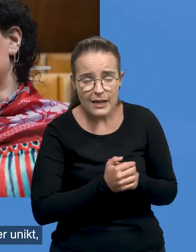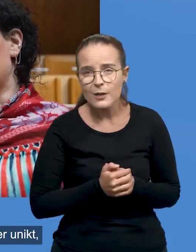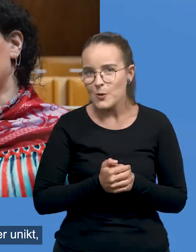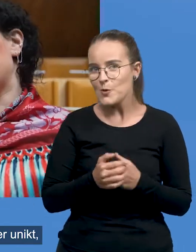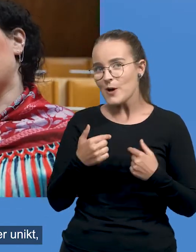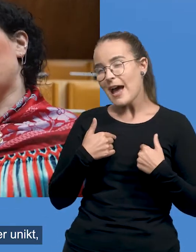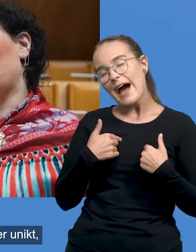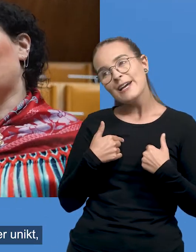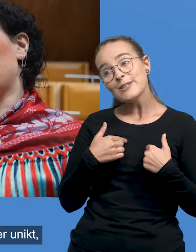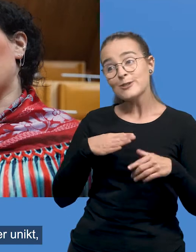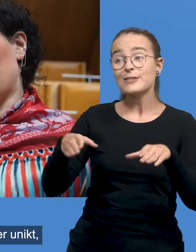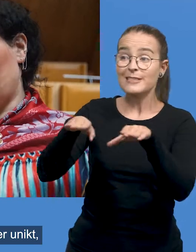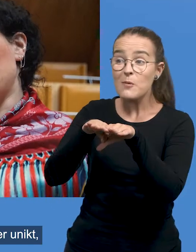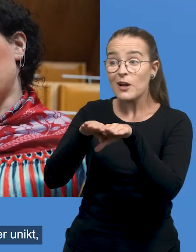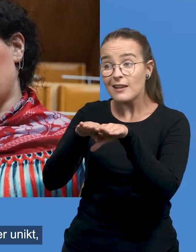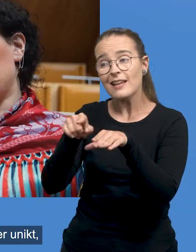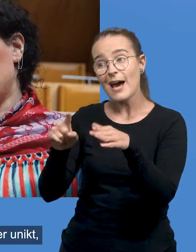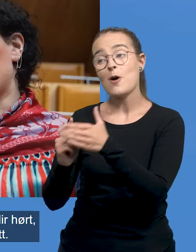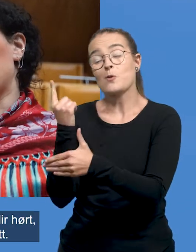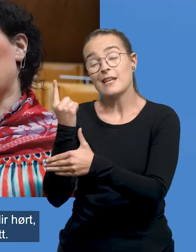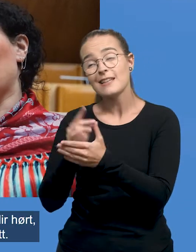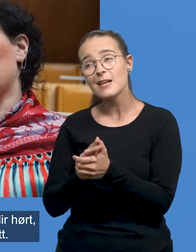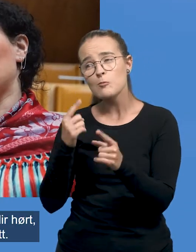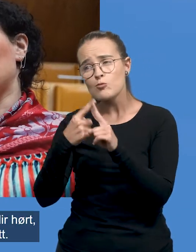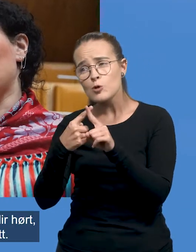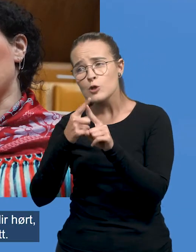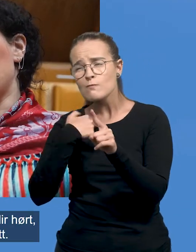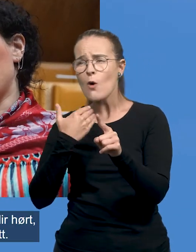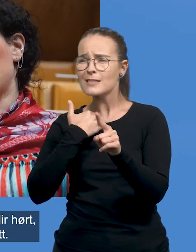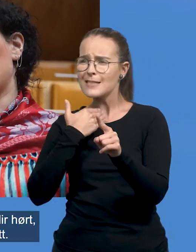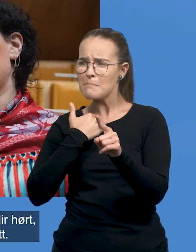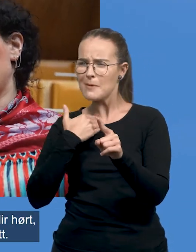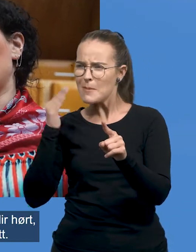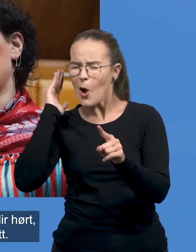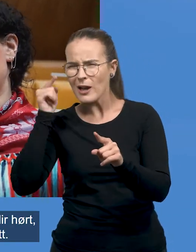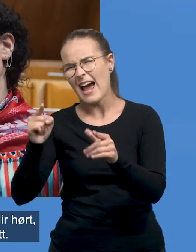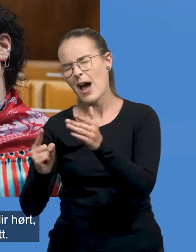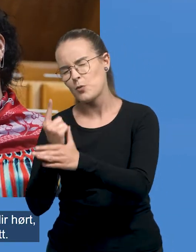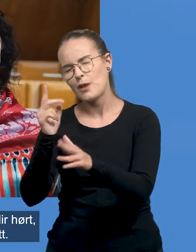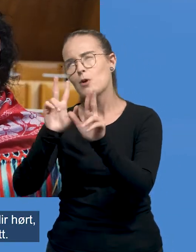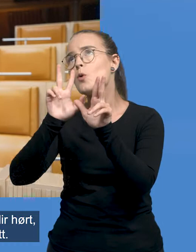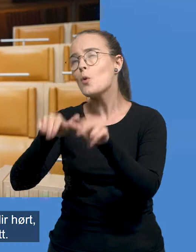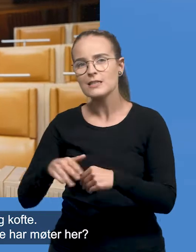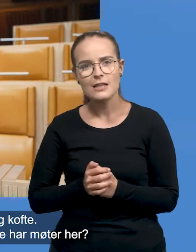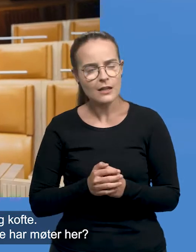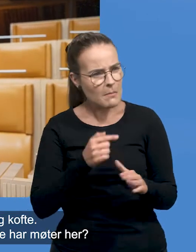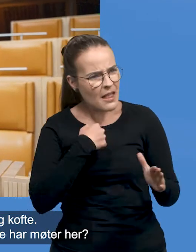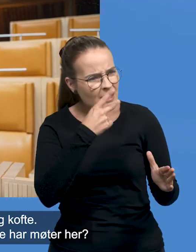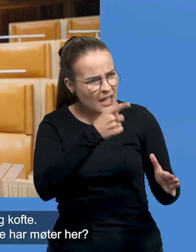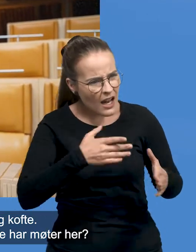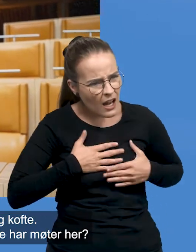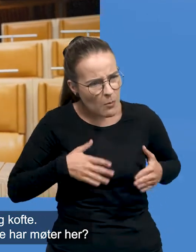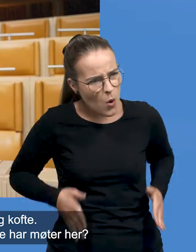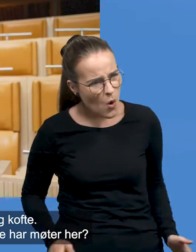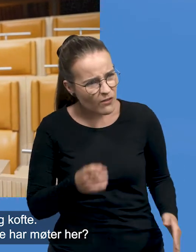er jo sånn, jeg synes at demokratiet er unikt, og det at vår stemme blir hørt, det er unikt uansett. Men nå ser jeg at du